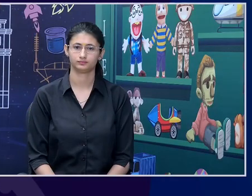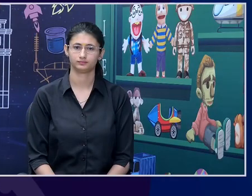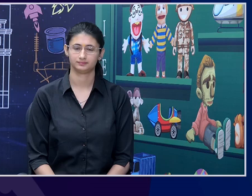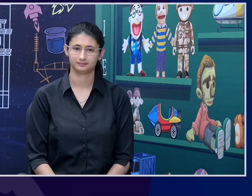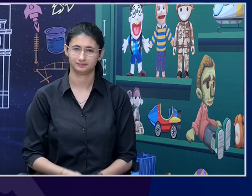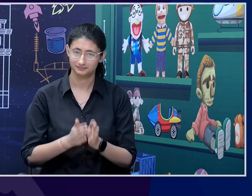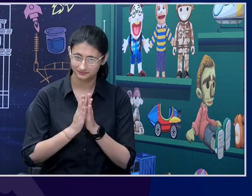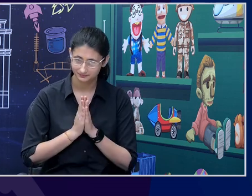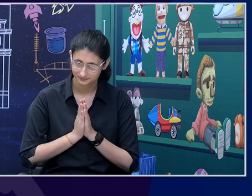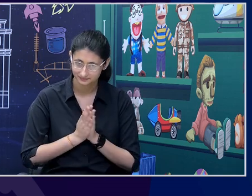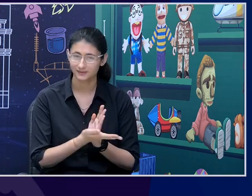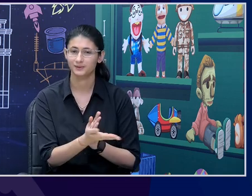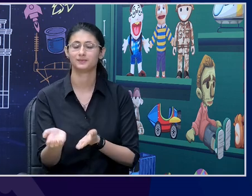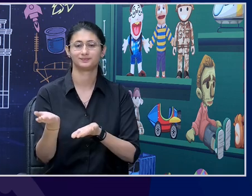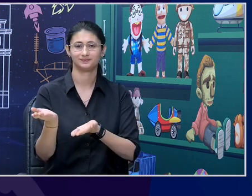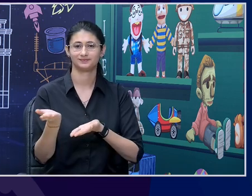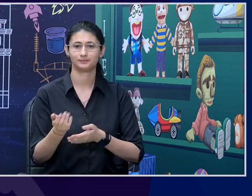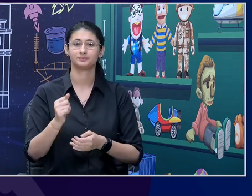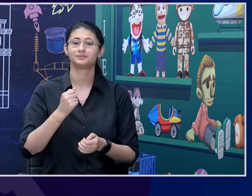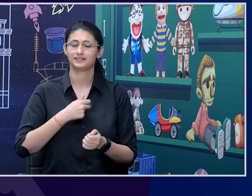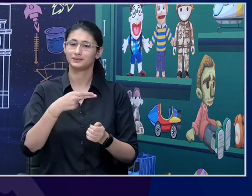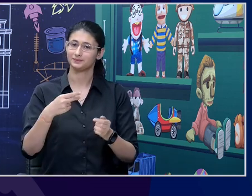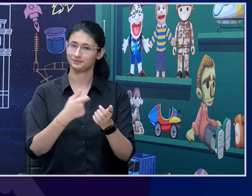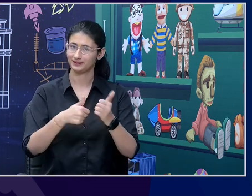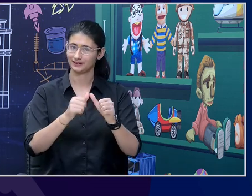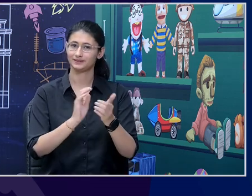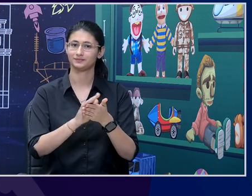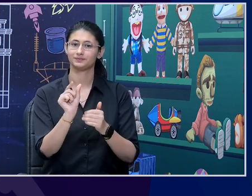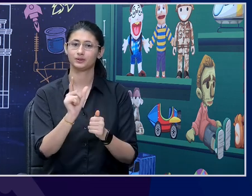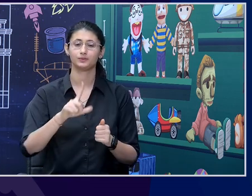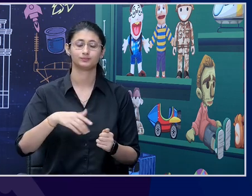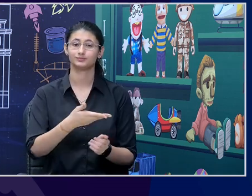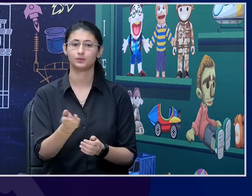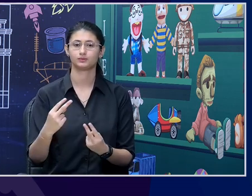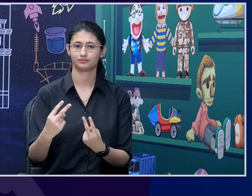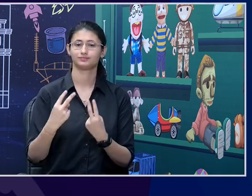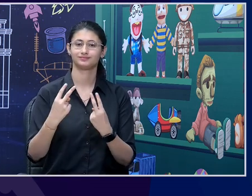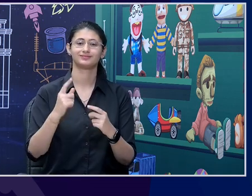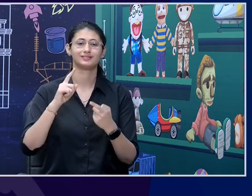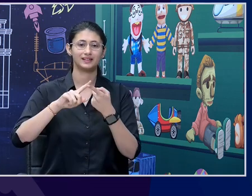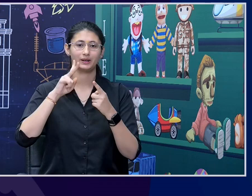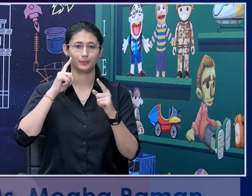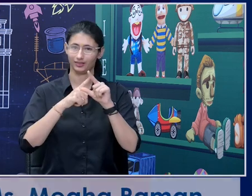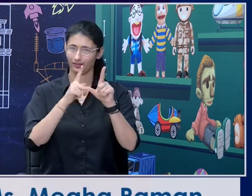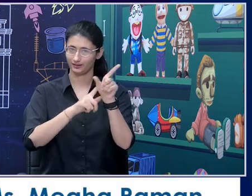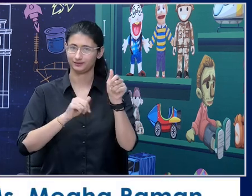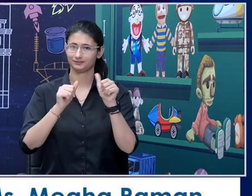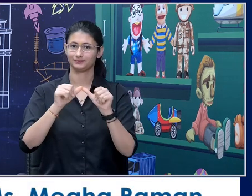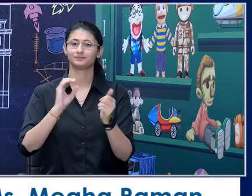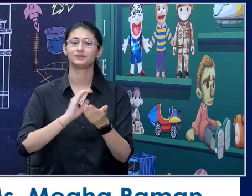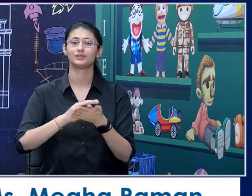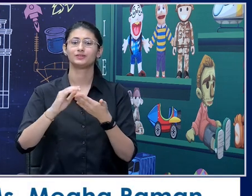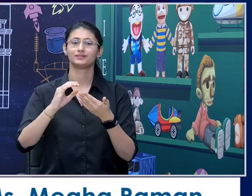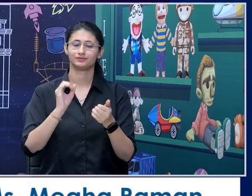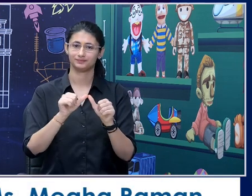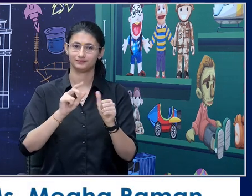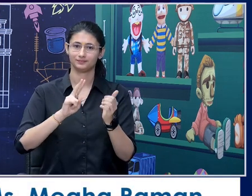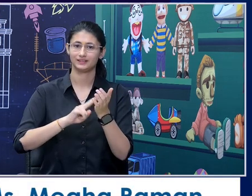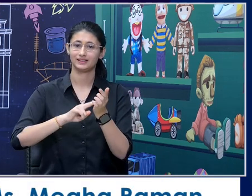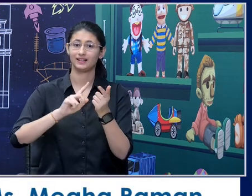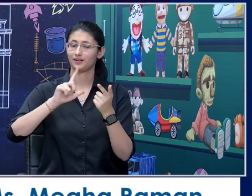नमस्कार आप सभी का स्वागत है मैं हूं राहुल और आप देख रहे हैं आई विद्या चैनल चैनल नंबर एक पर हाजिर है हम आज का